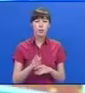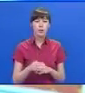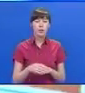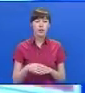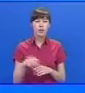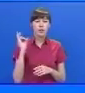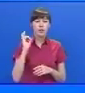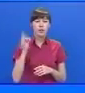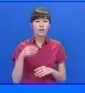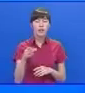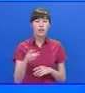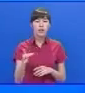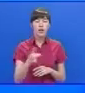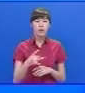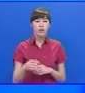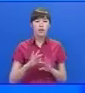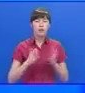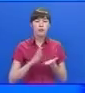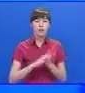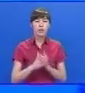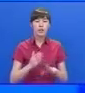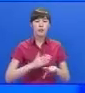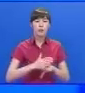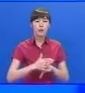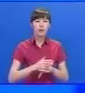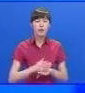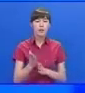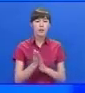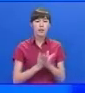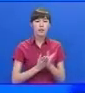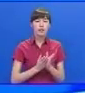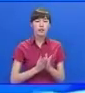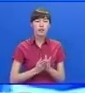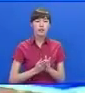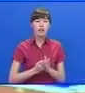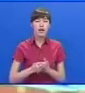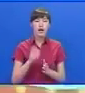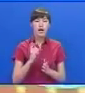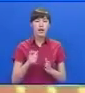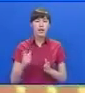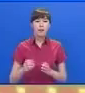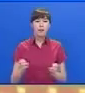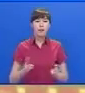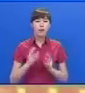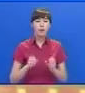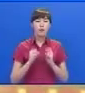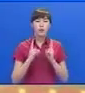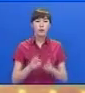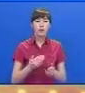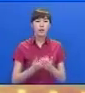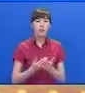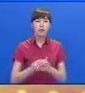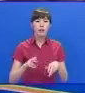дабыл қаққан Шардара аудандық төтенше жағдайлар бөлімінің қызметкерлері жергілікті жұртқа өрт қауіпсіздігі жайлы ақпарат